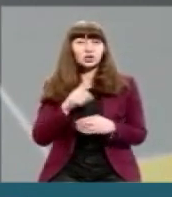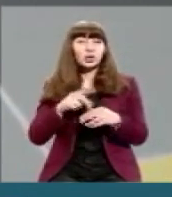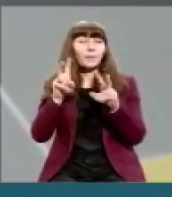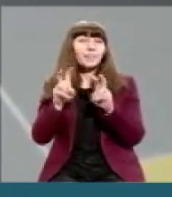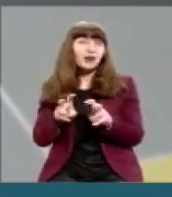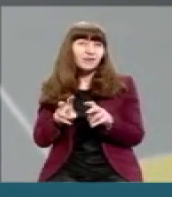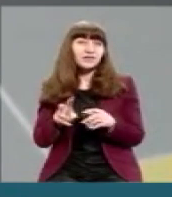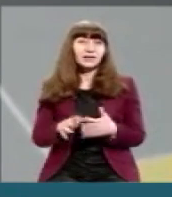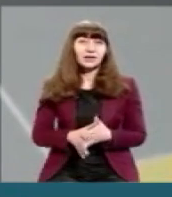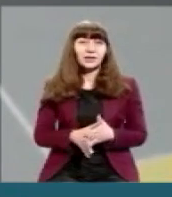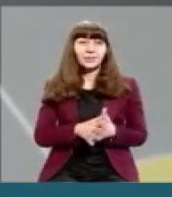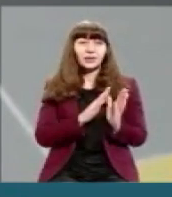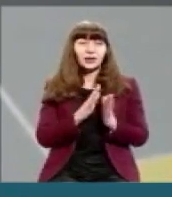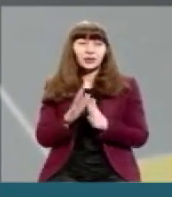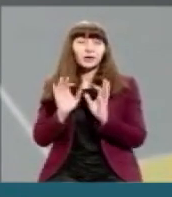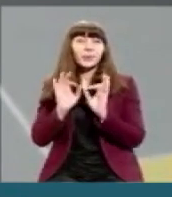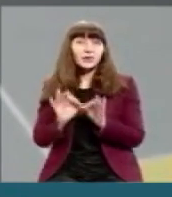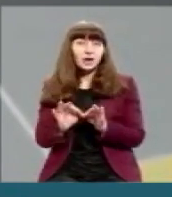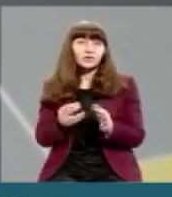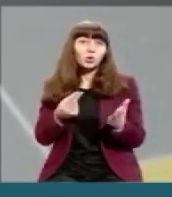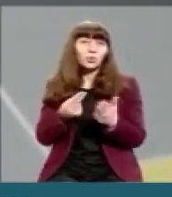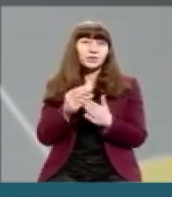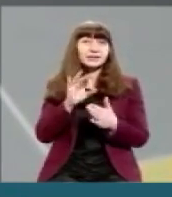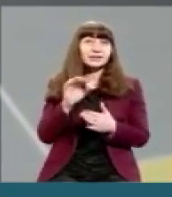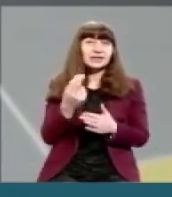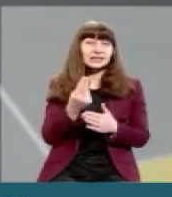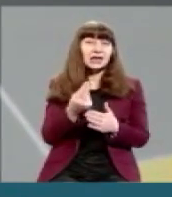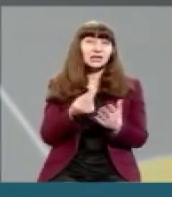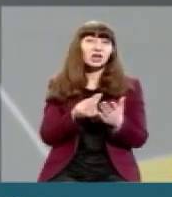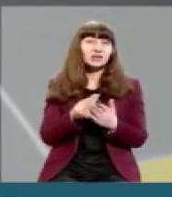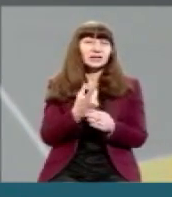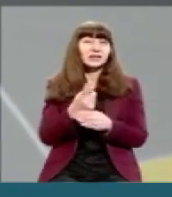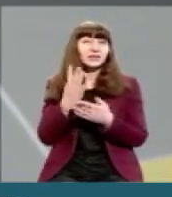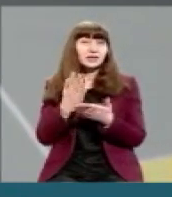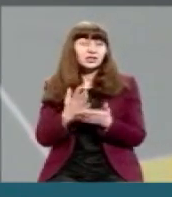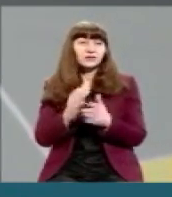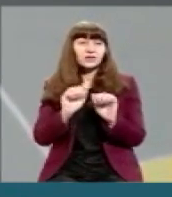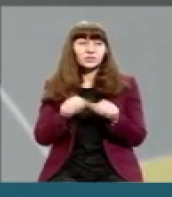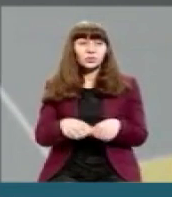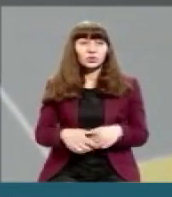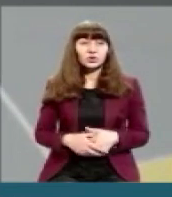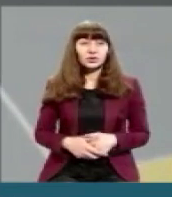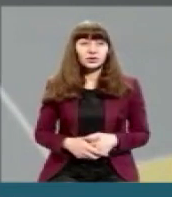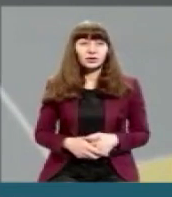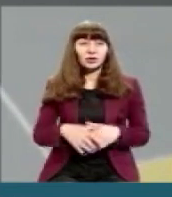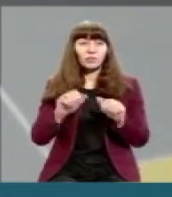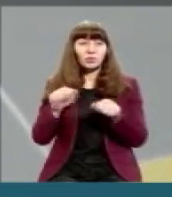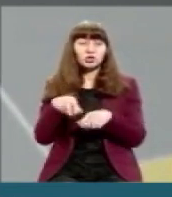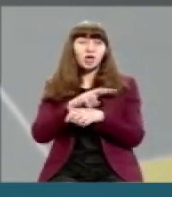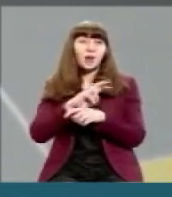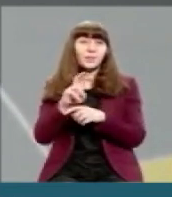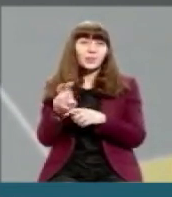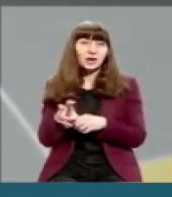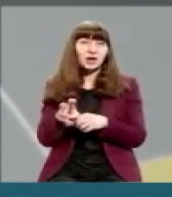проверять периодичность, правильность и полноту уплаты социальных отчислений. Для этого есть уникальная возможность. Можно обратиться